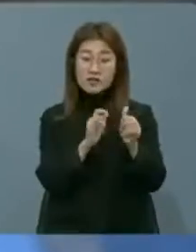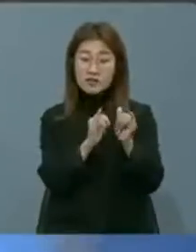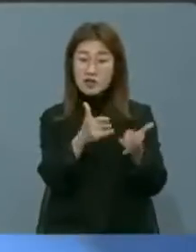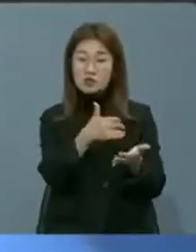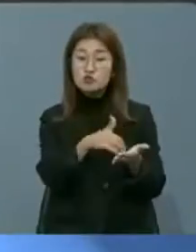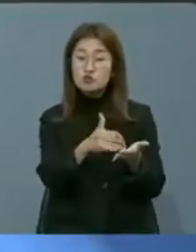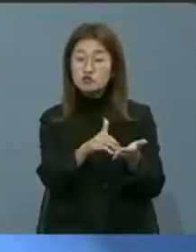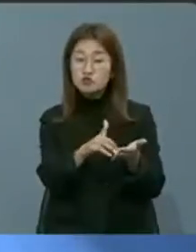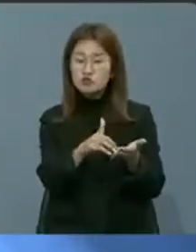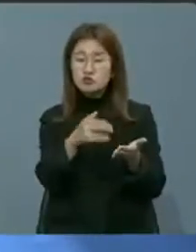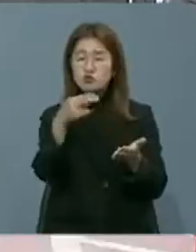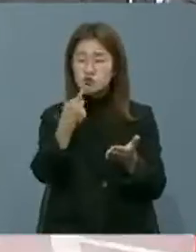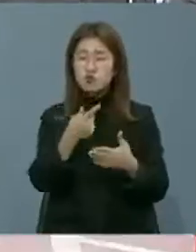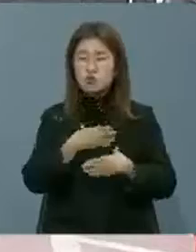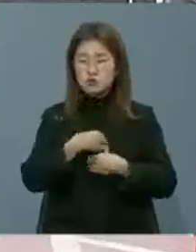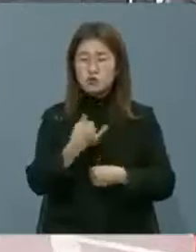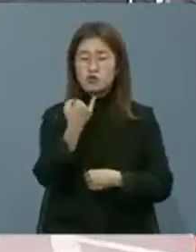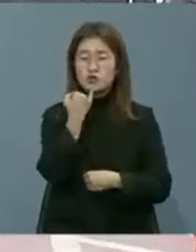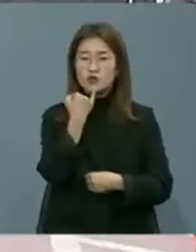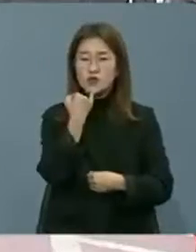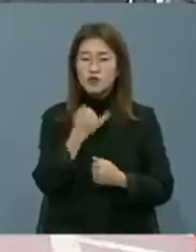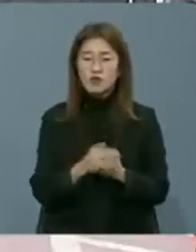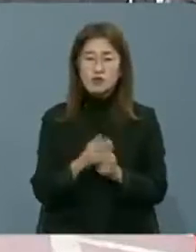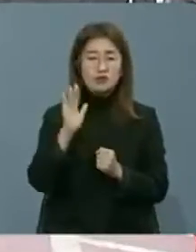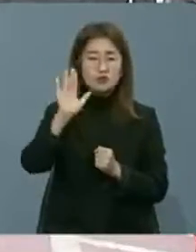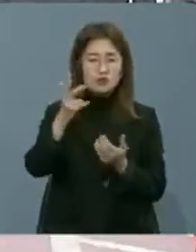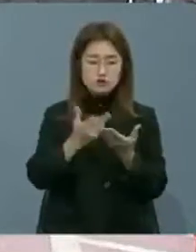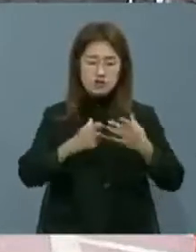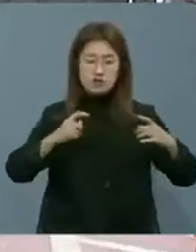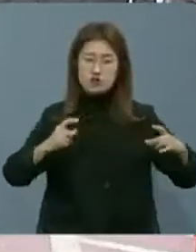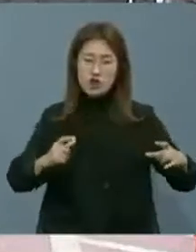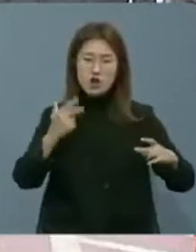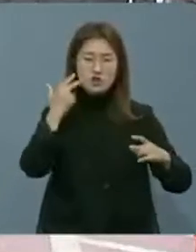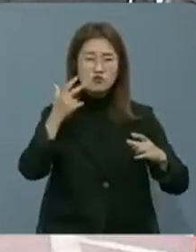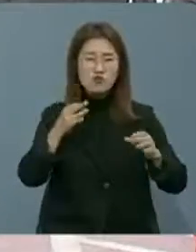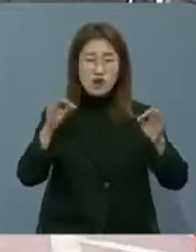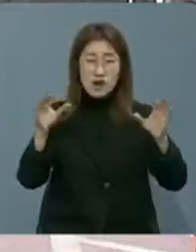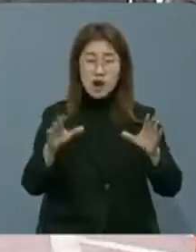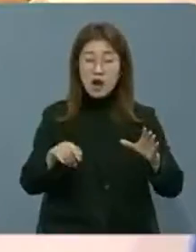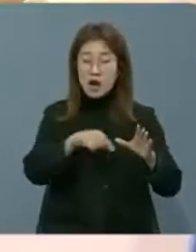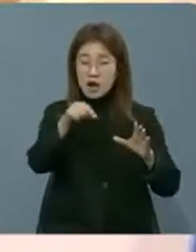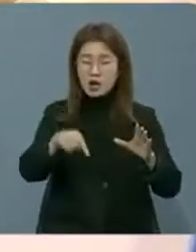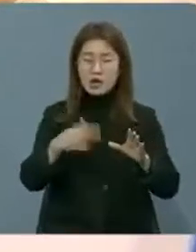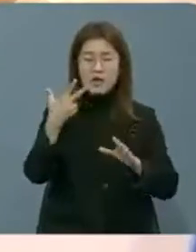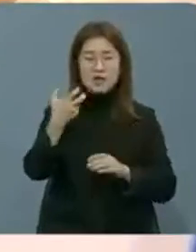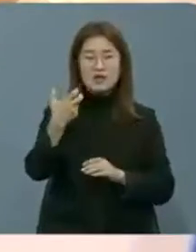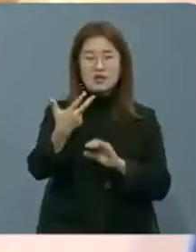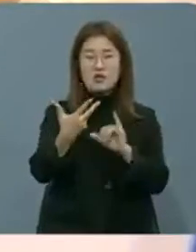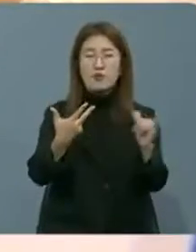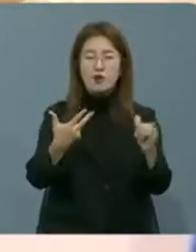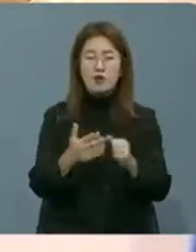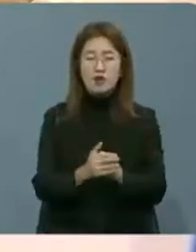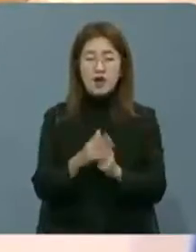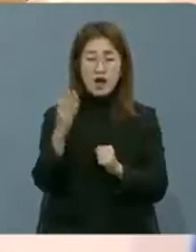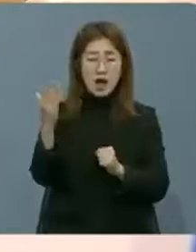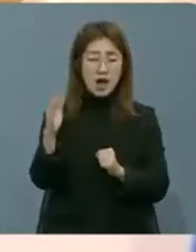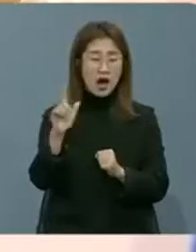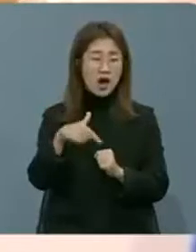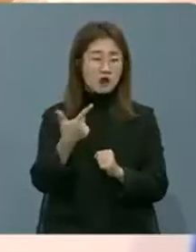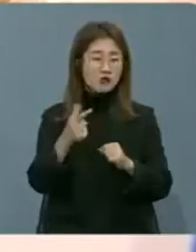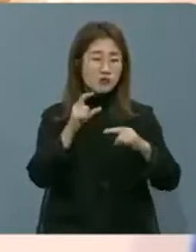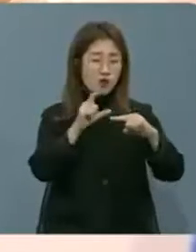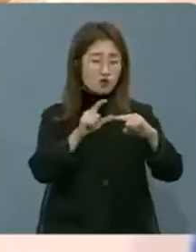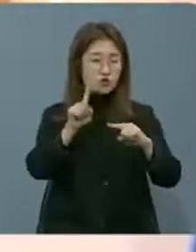비교적 안정적입니다 최근 제주지역 일주일간 확진 자는 일은 7명 하루 평균 10